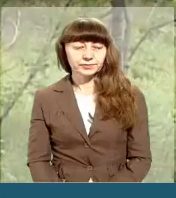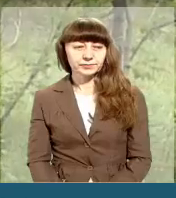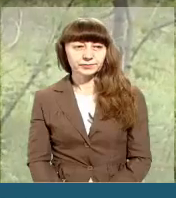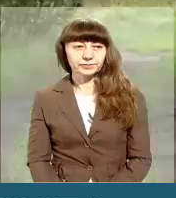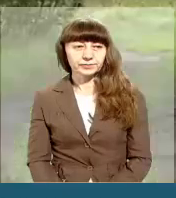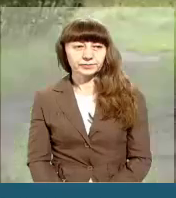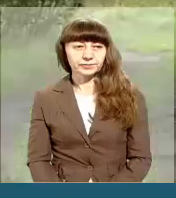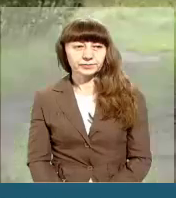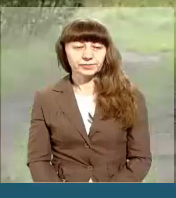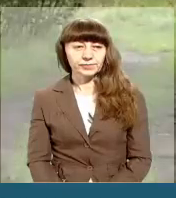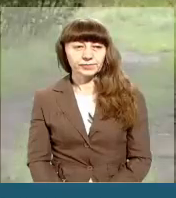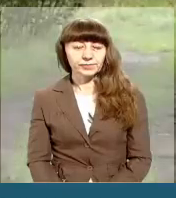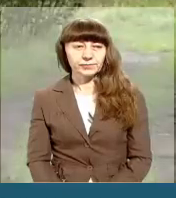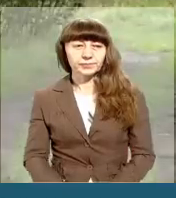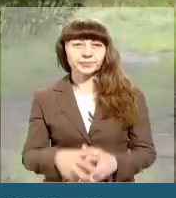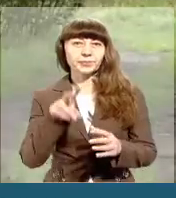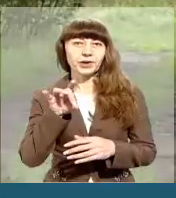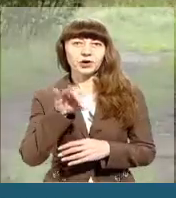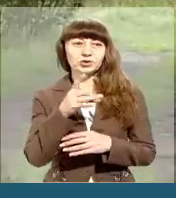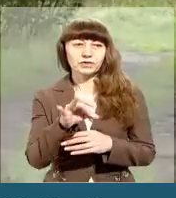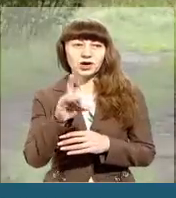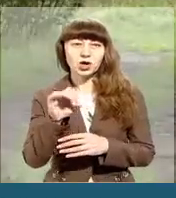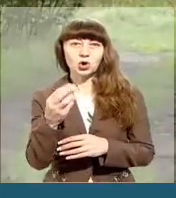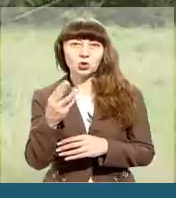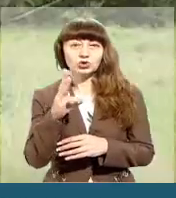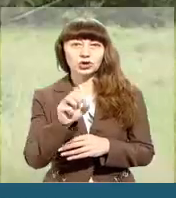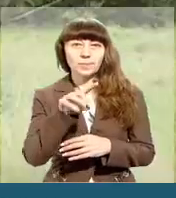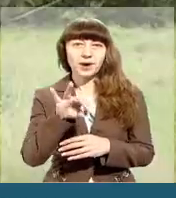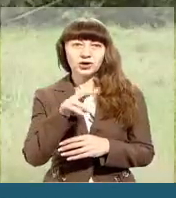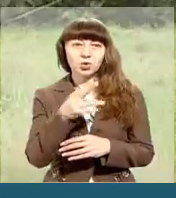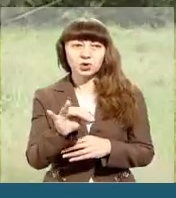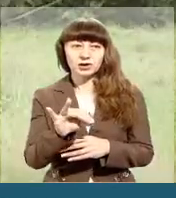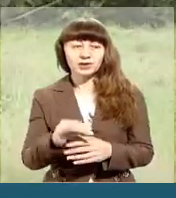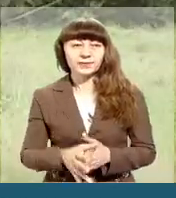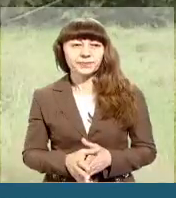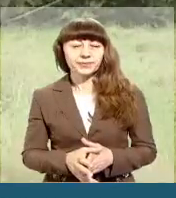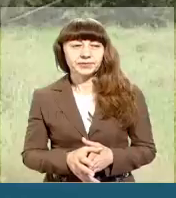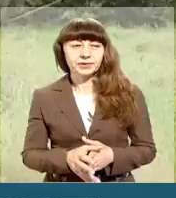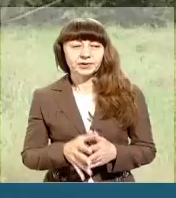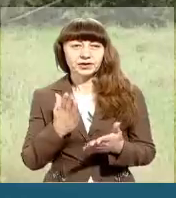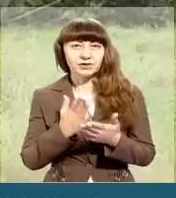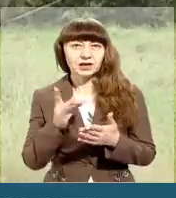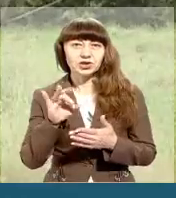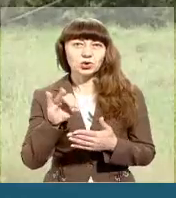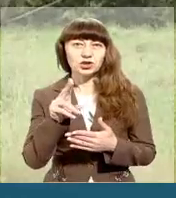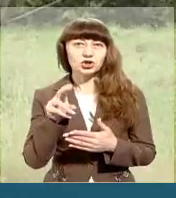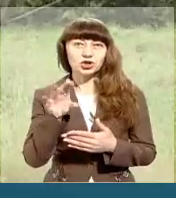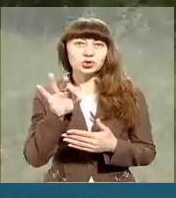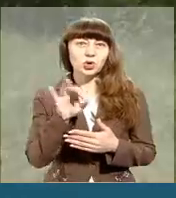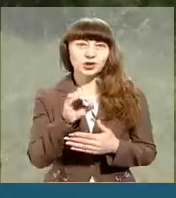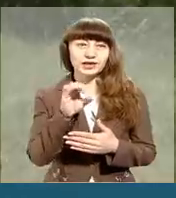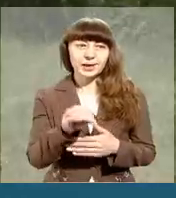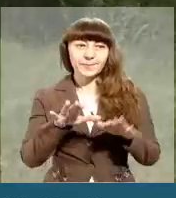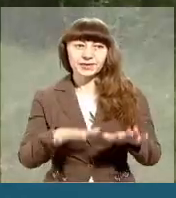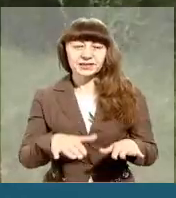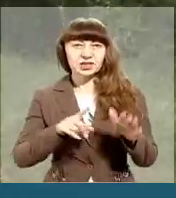орналасқан қайын тоғайы ауылдың тарихи орындарының бірі болып табылады. Мұнда өткен ғасырдың 50-ші жылдарында ауыл тұрғындары өз қолдарымен